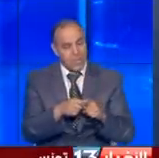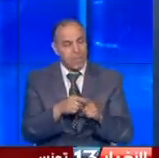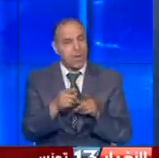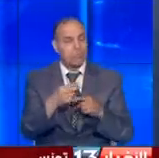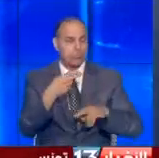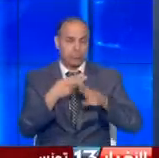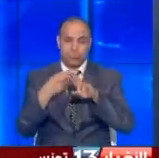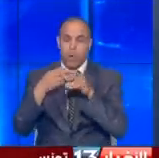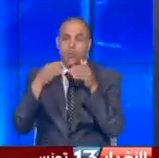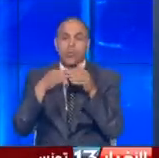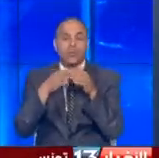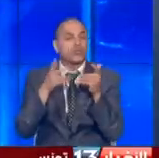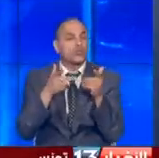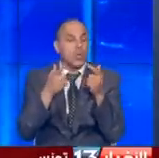الاستجابة